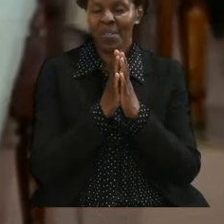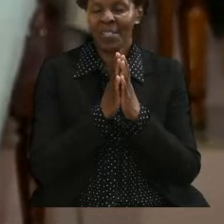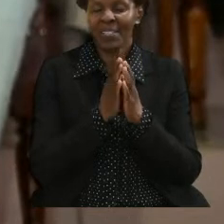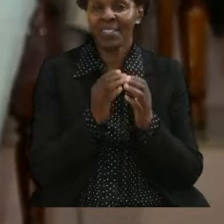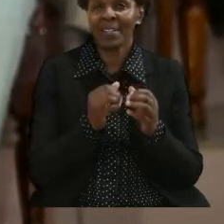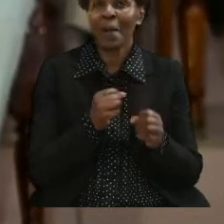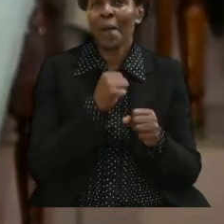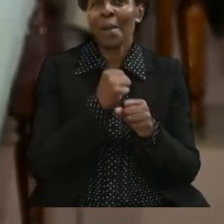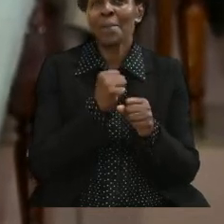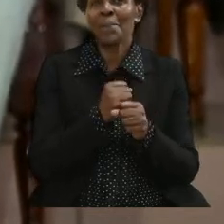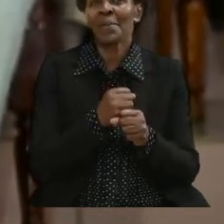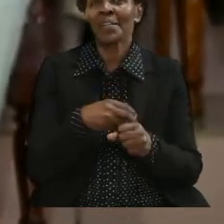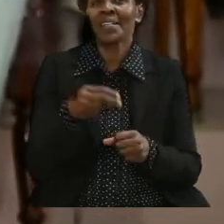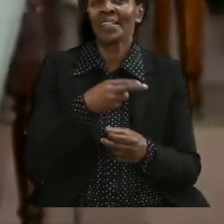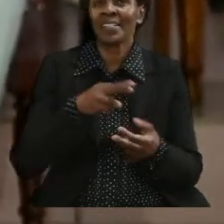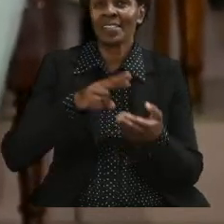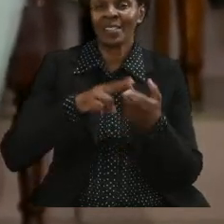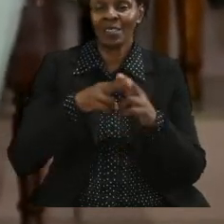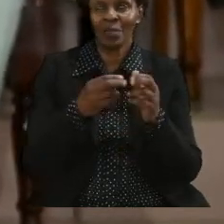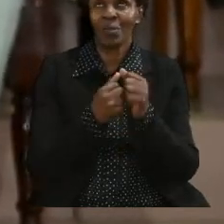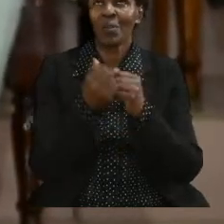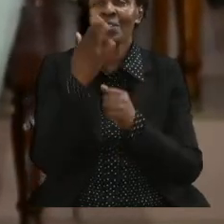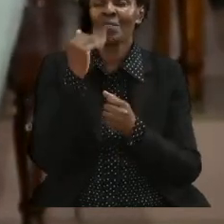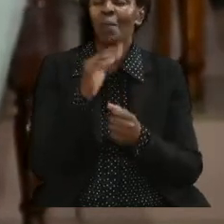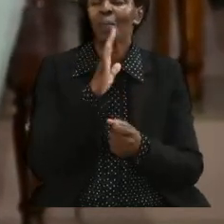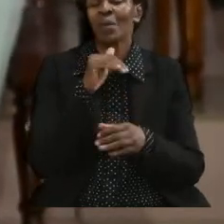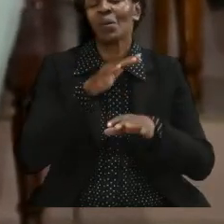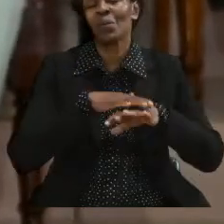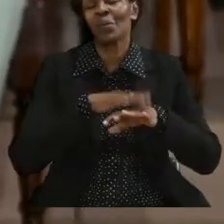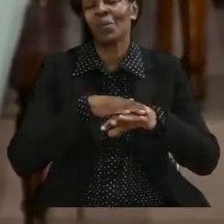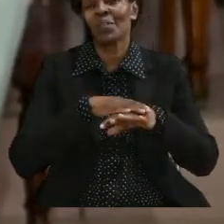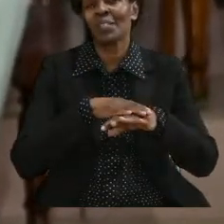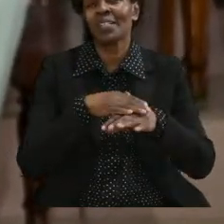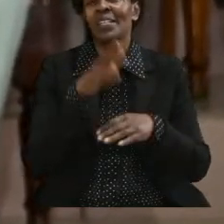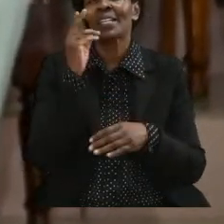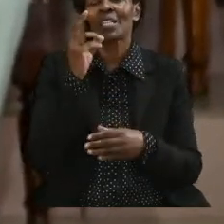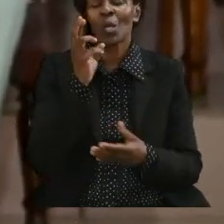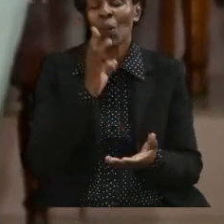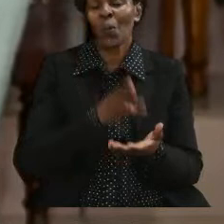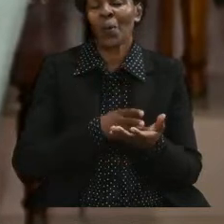mahoya matumaga ngwatanero itu na ngai igacere na wendi wa ngai